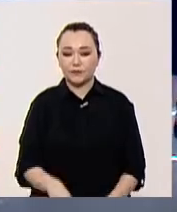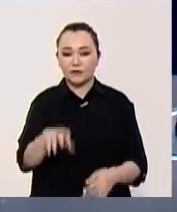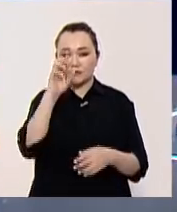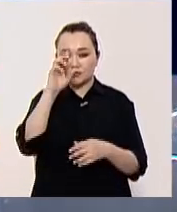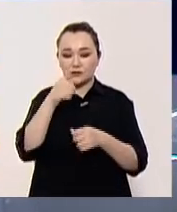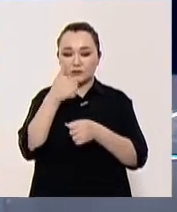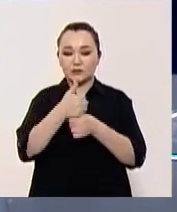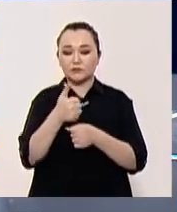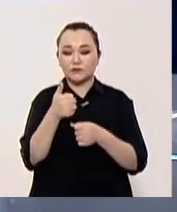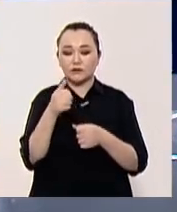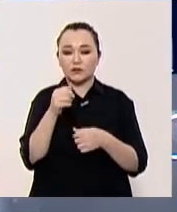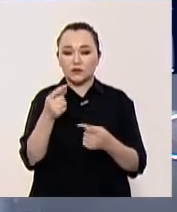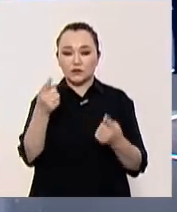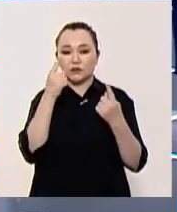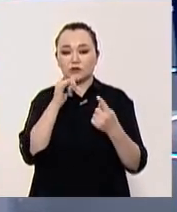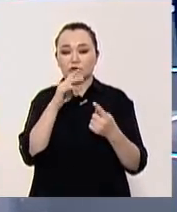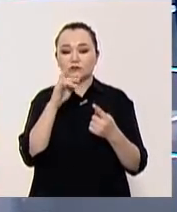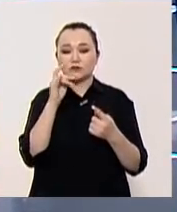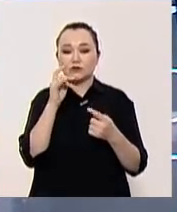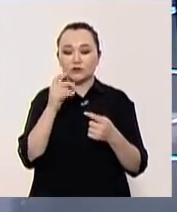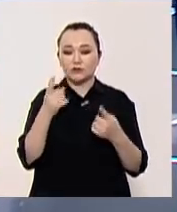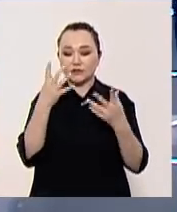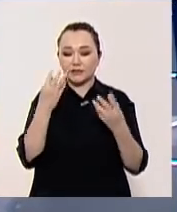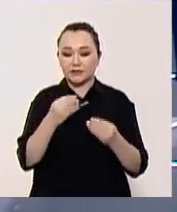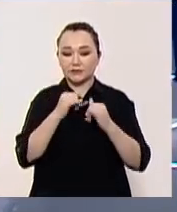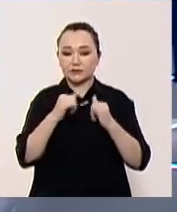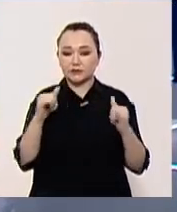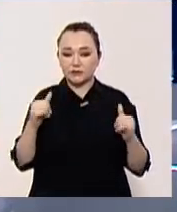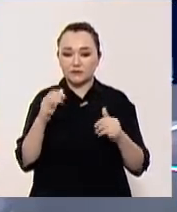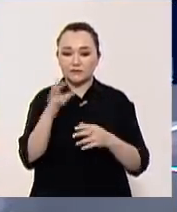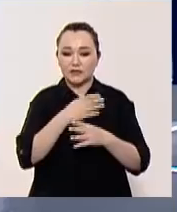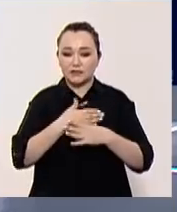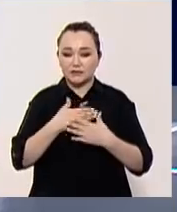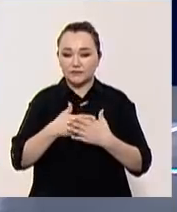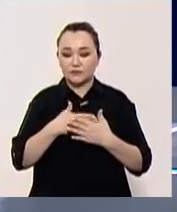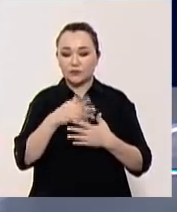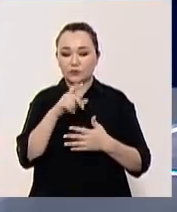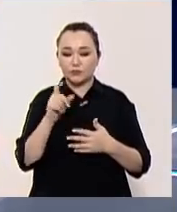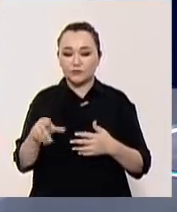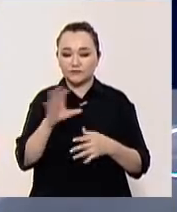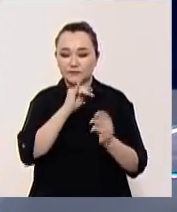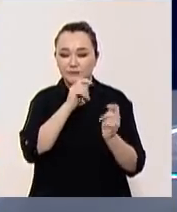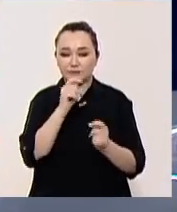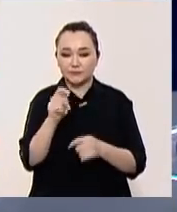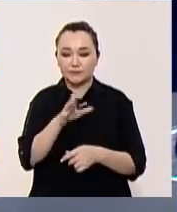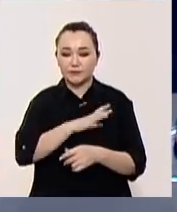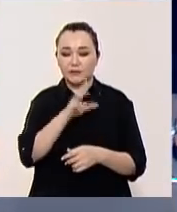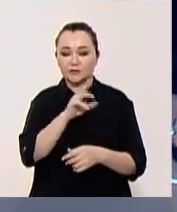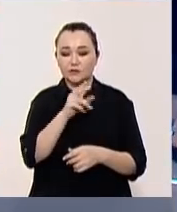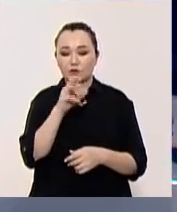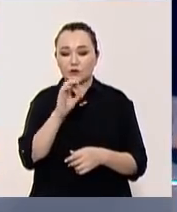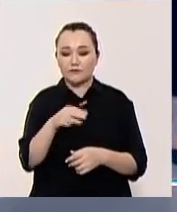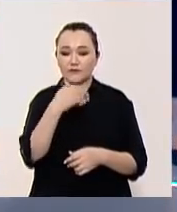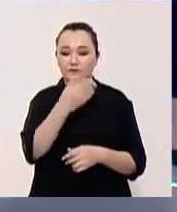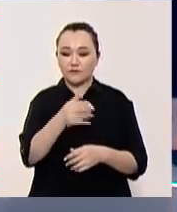Мемлекет басшысы ұлыстың ұлы күні қарсаңында елдің дамуына елеулі үлес қосқан қоғам қайраткерлерін марапаттады. Қасым Жомарт